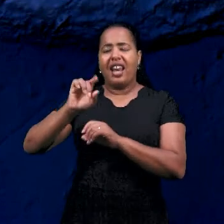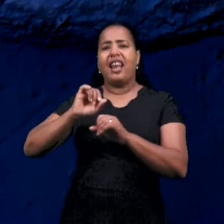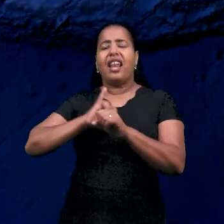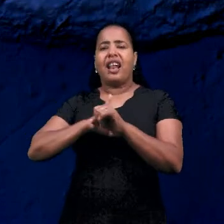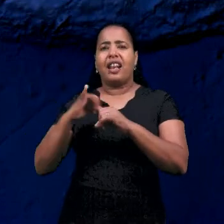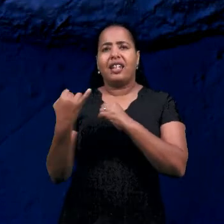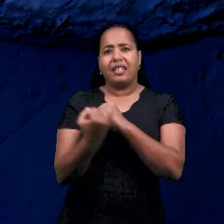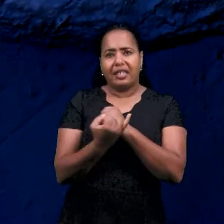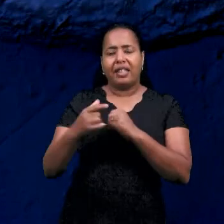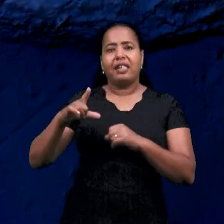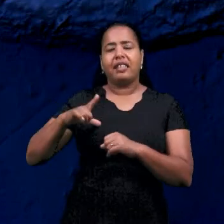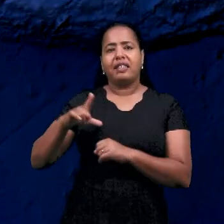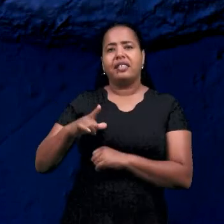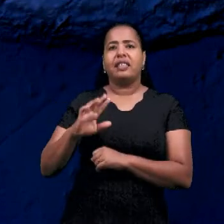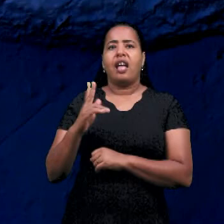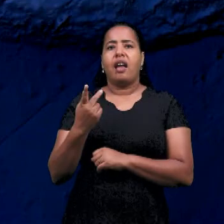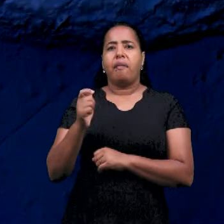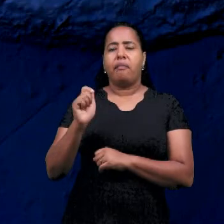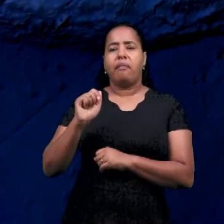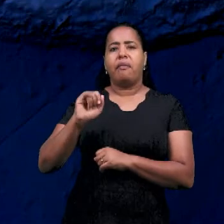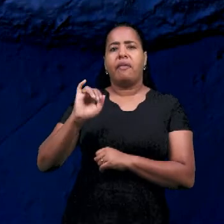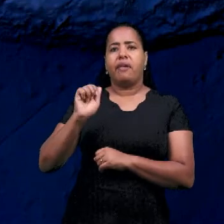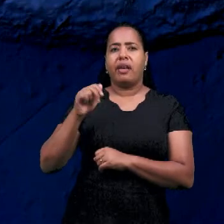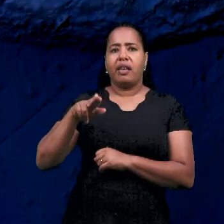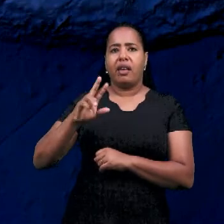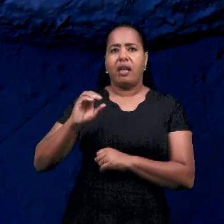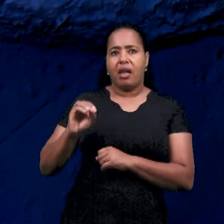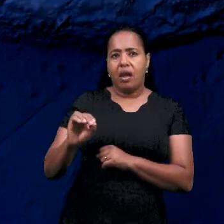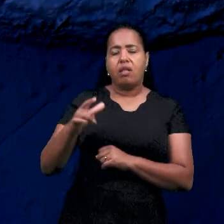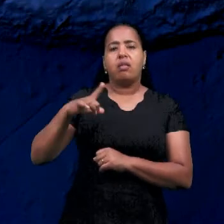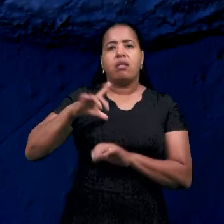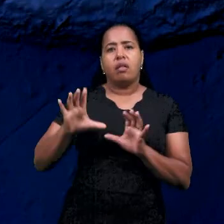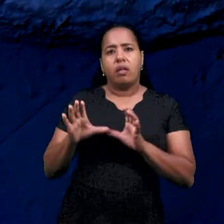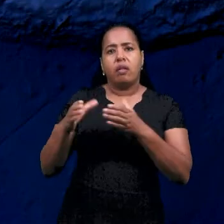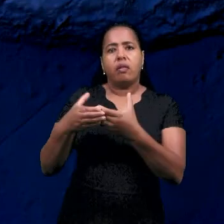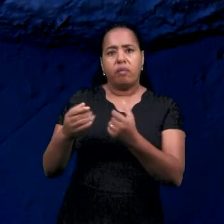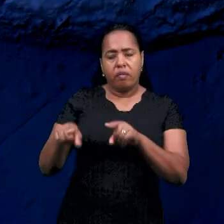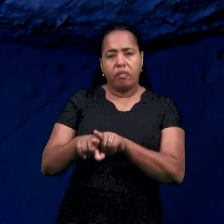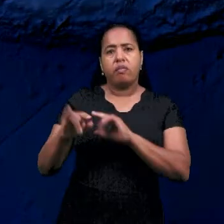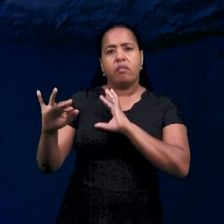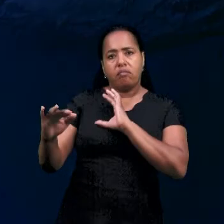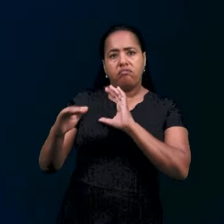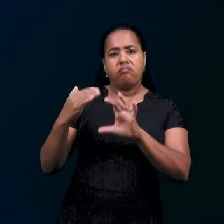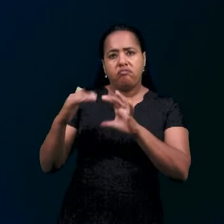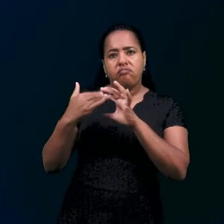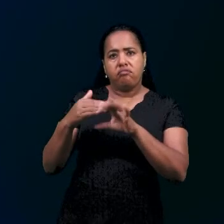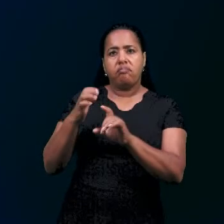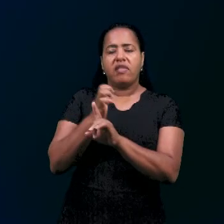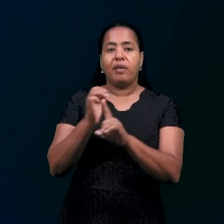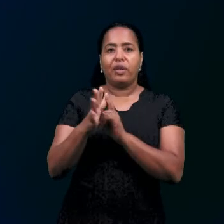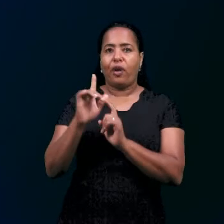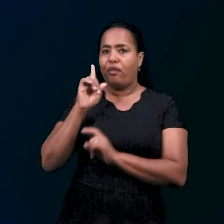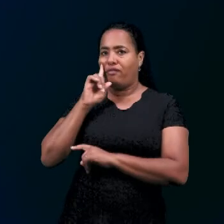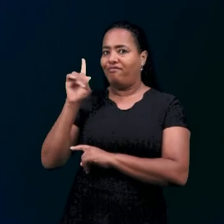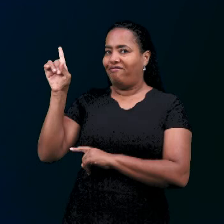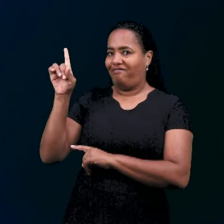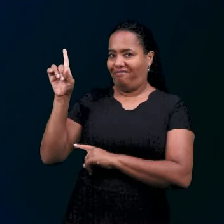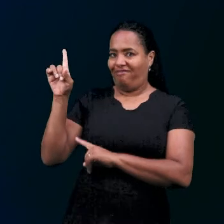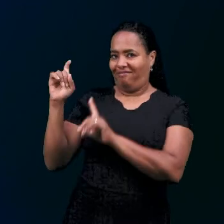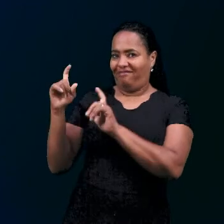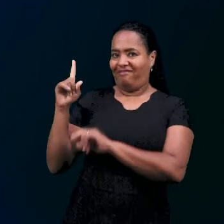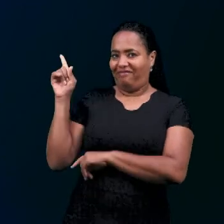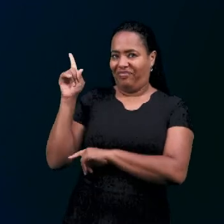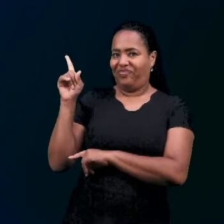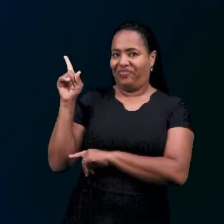ville de Baiano. Le Baiano, nous avons un groupe qui participe de l'école biblique. Et je veux même montrer une photo. Regardez ici, la